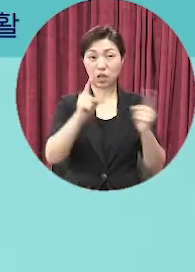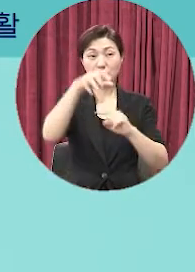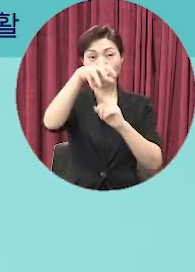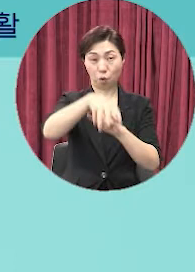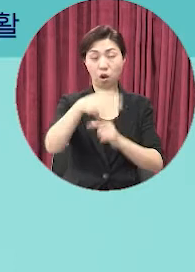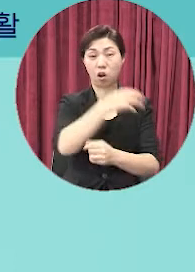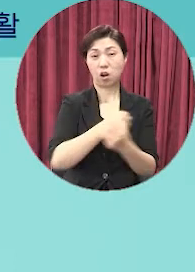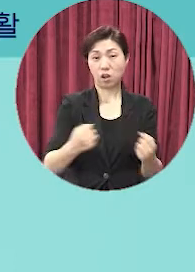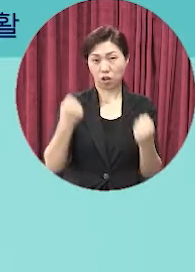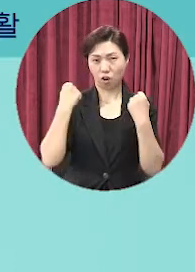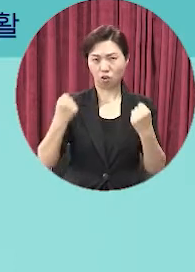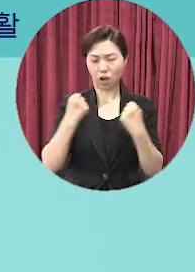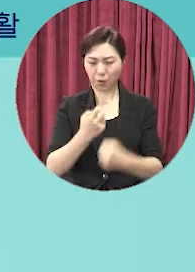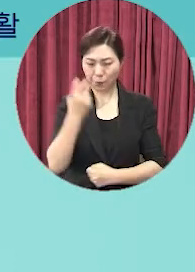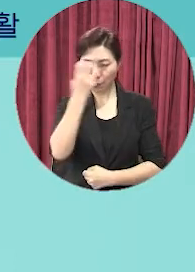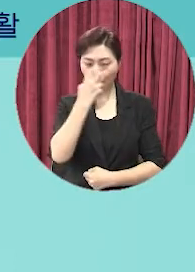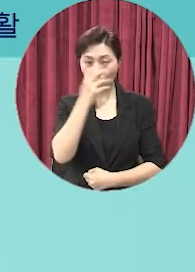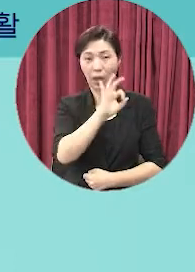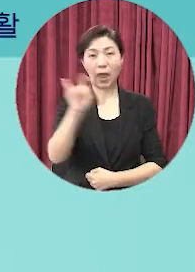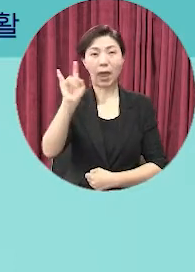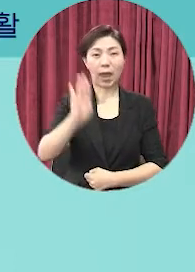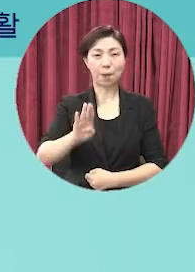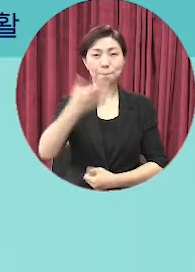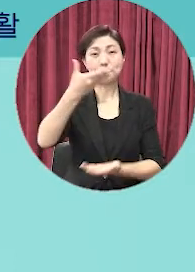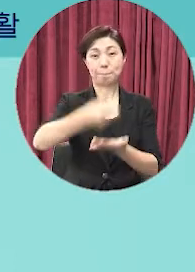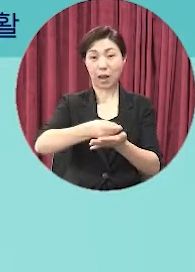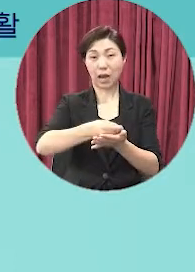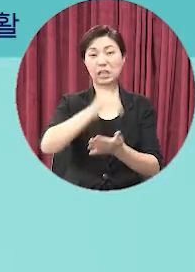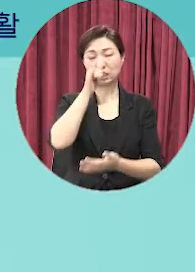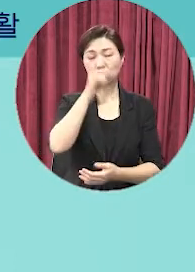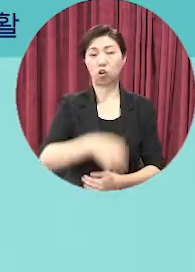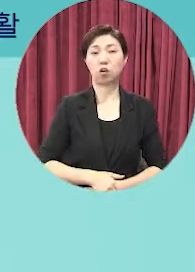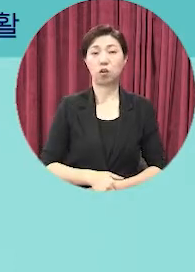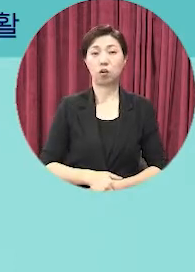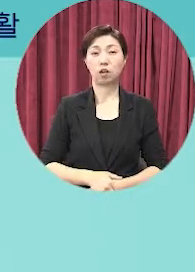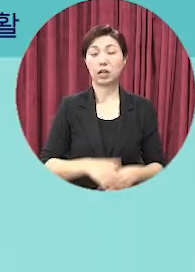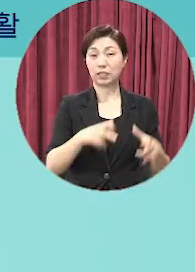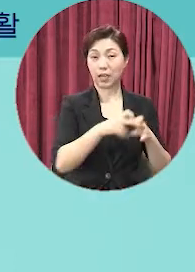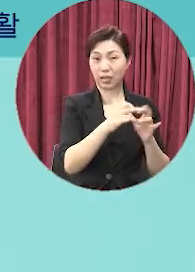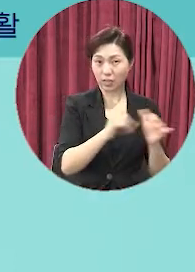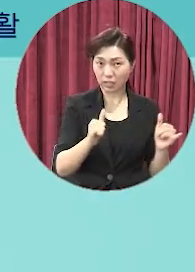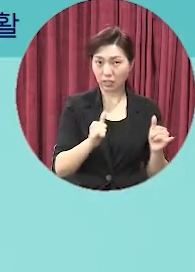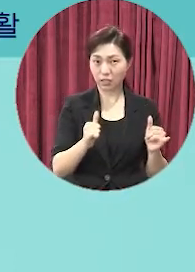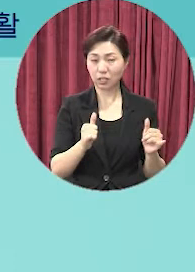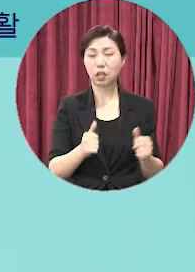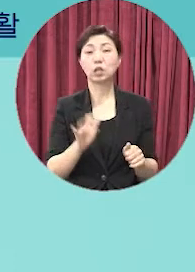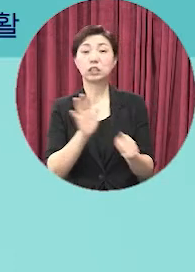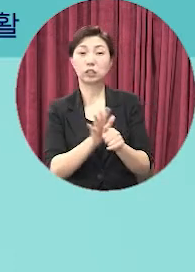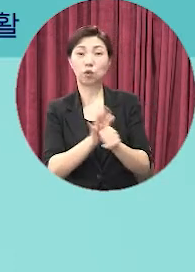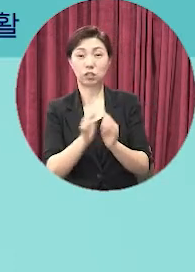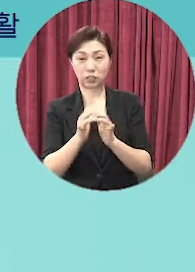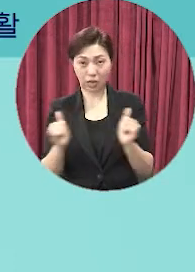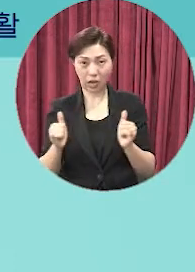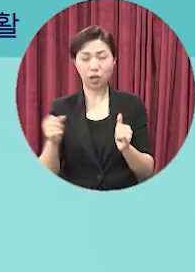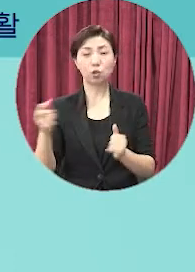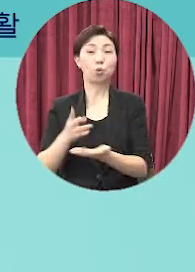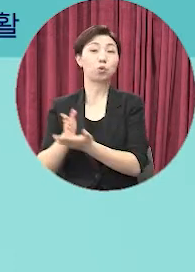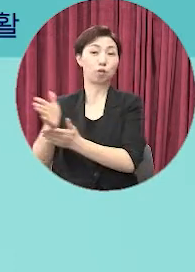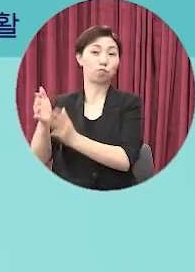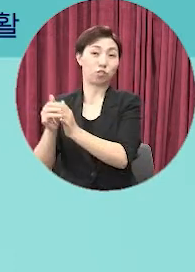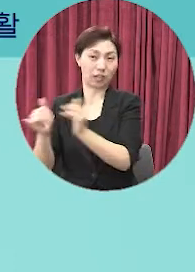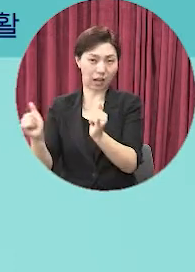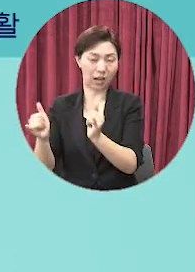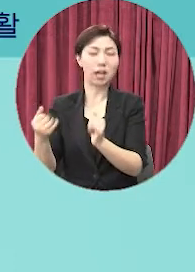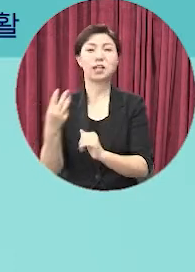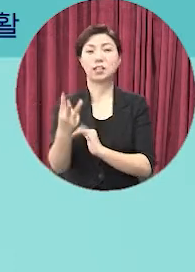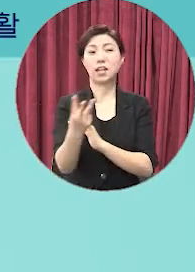이것은 장애인 당사자, 그 다음에 이제 보호자 또는 제공하는 이제 보건 전문가가